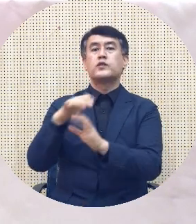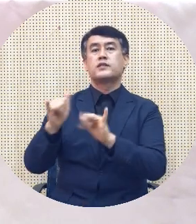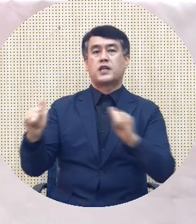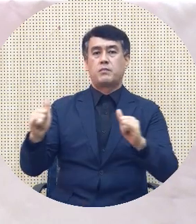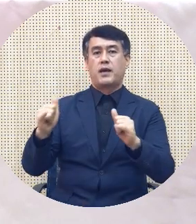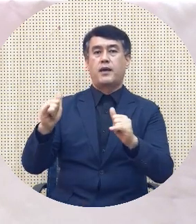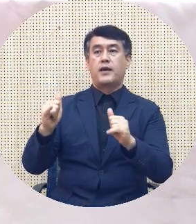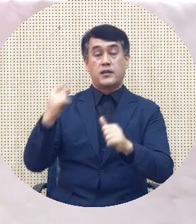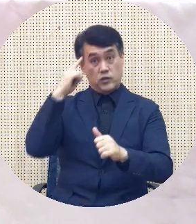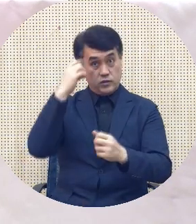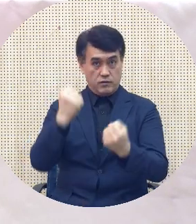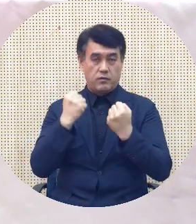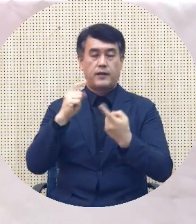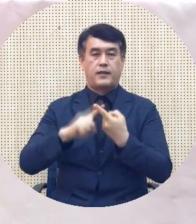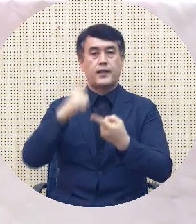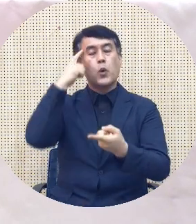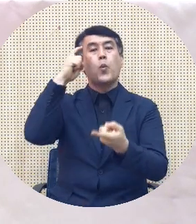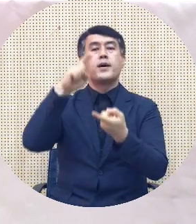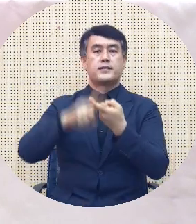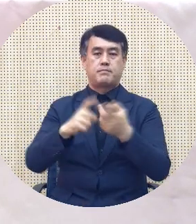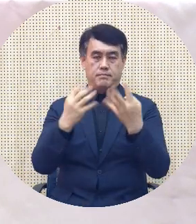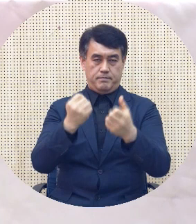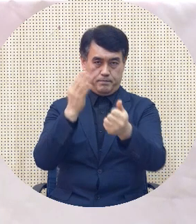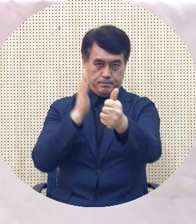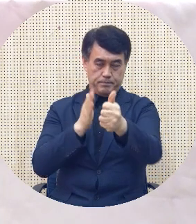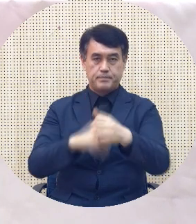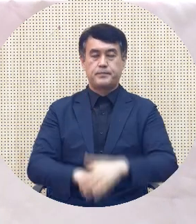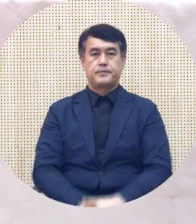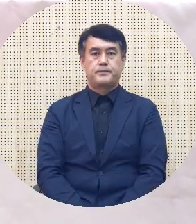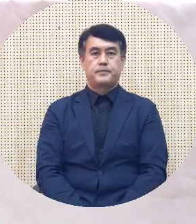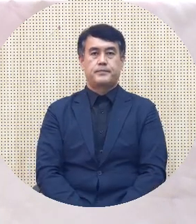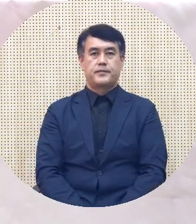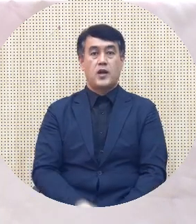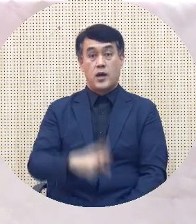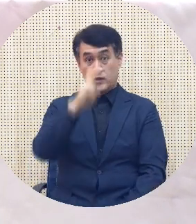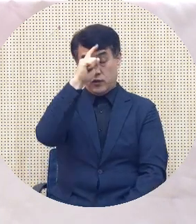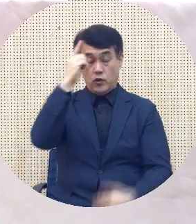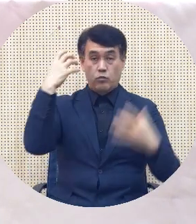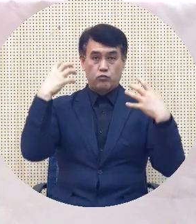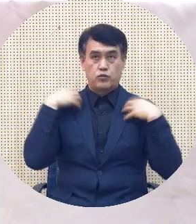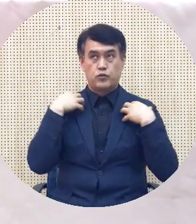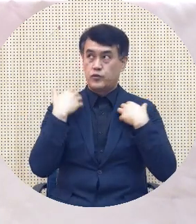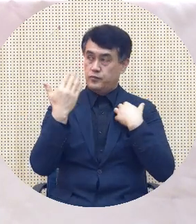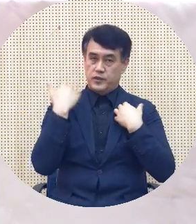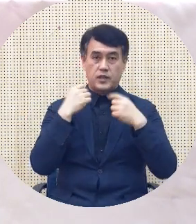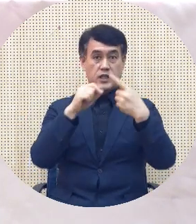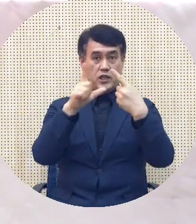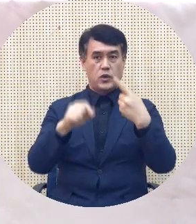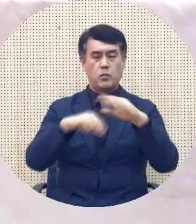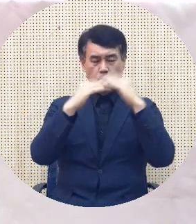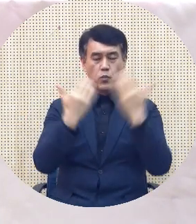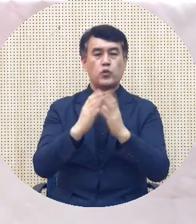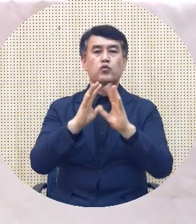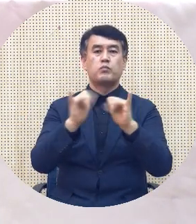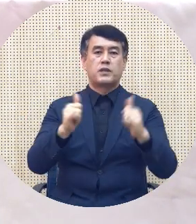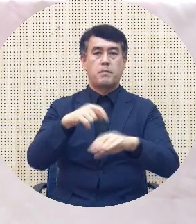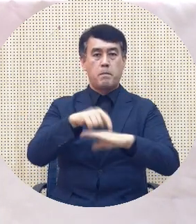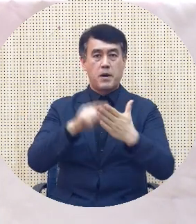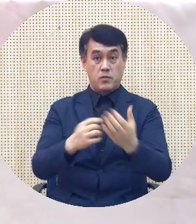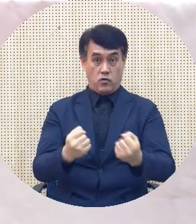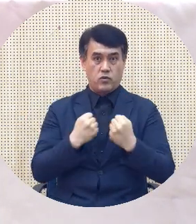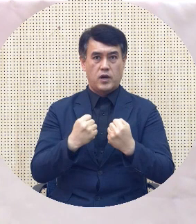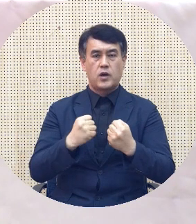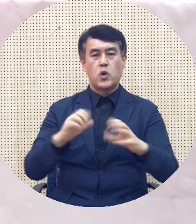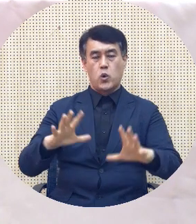사람들의 정신건강에 대한 많은 관심을 가져주시기를 부탁드립니다. 우리 정부는 지난 1월 온 국민 마음건강 종합대책이라는